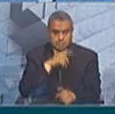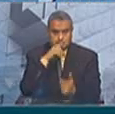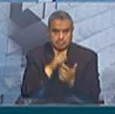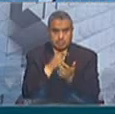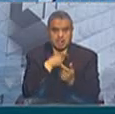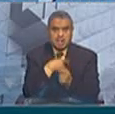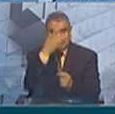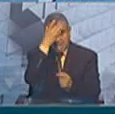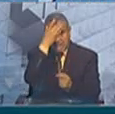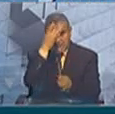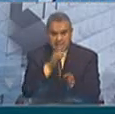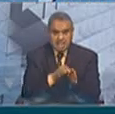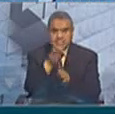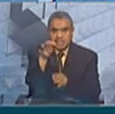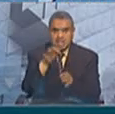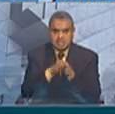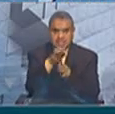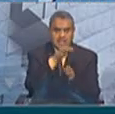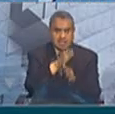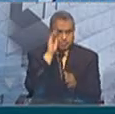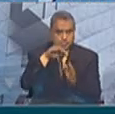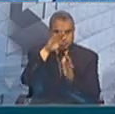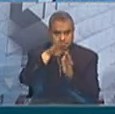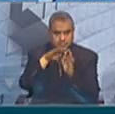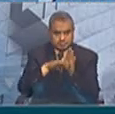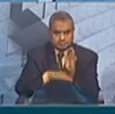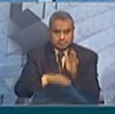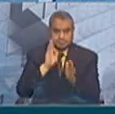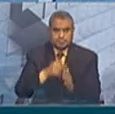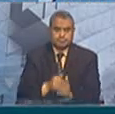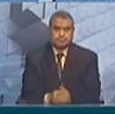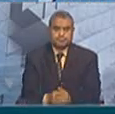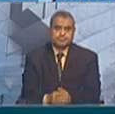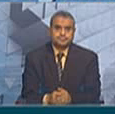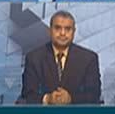لخفض العدوى وتقليل عدد الوفيات.